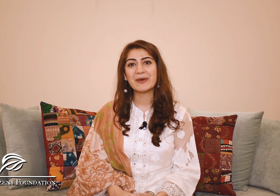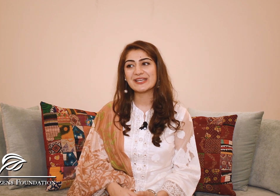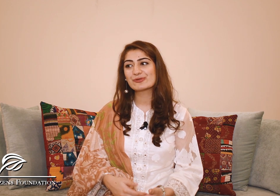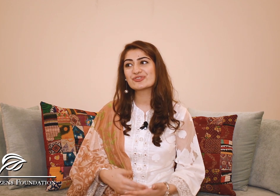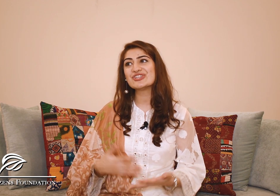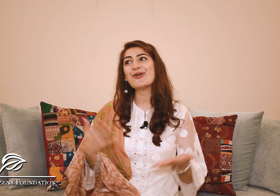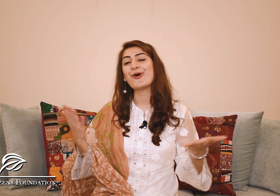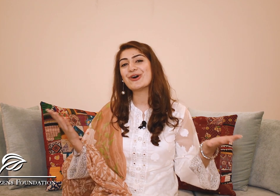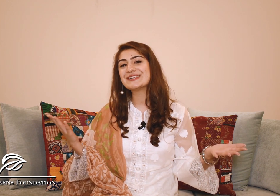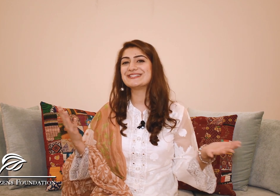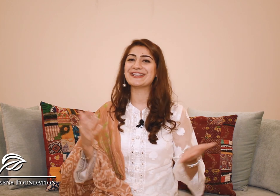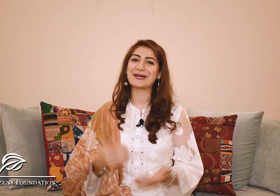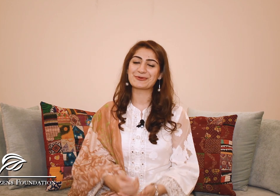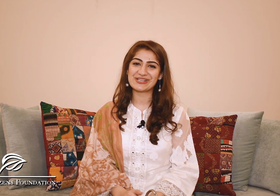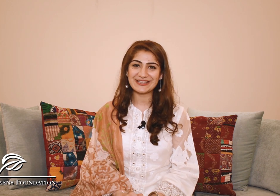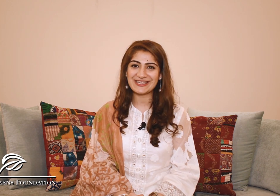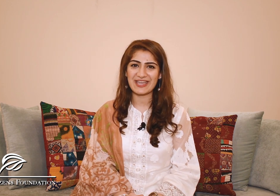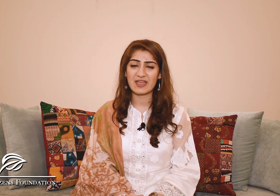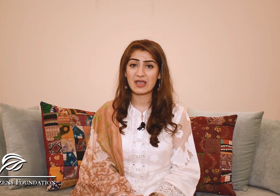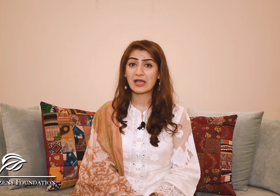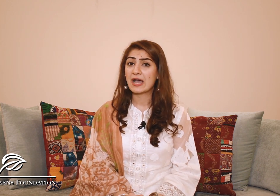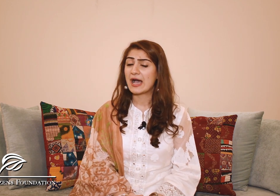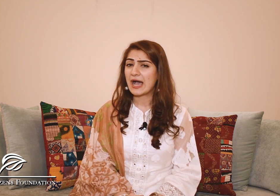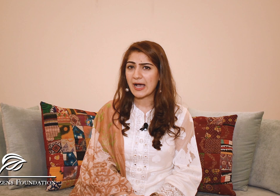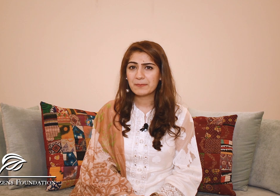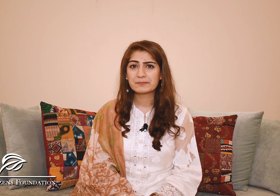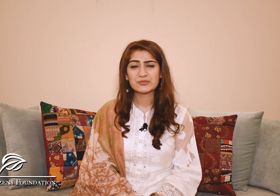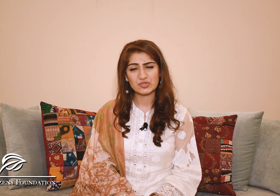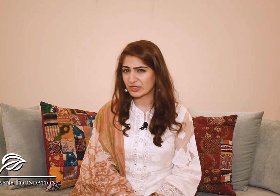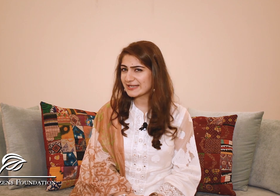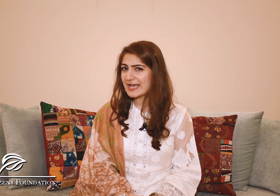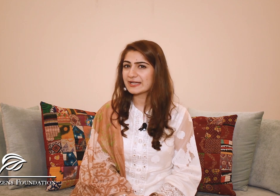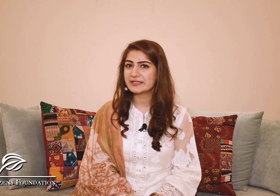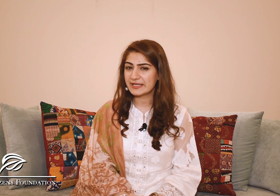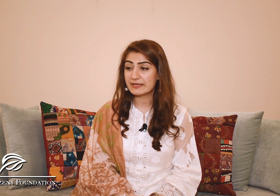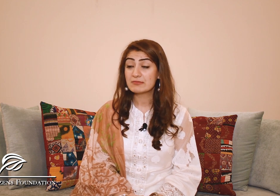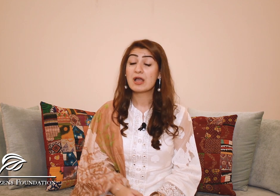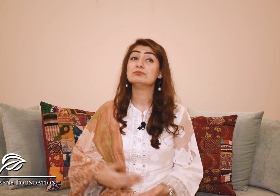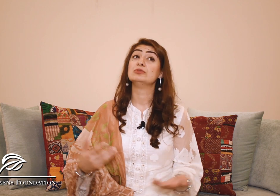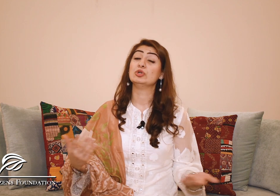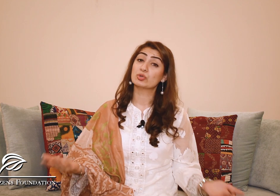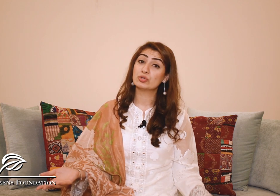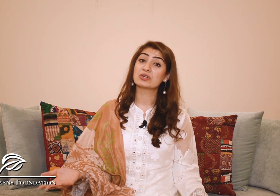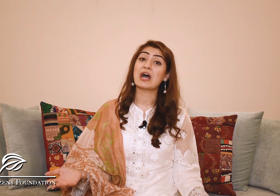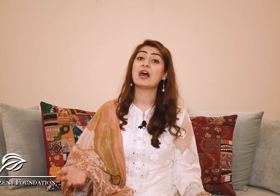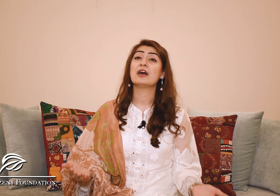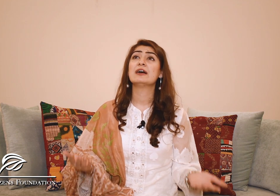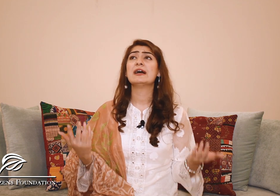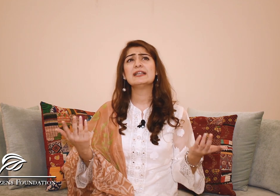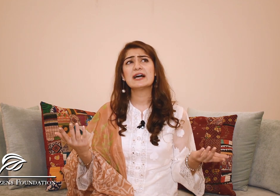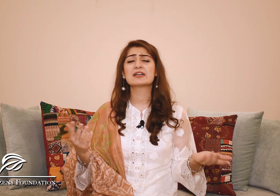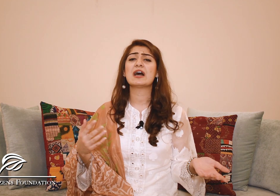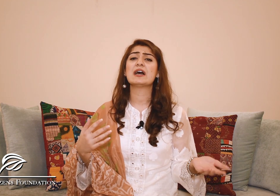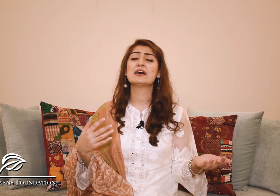हमारे खुशी और ज्यादा हो जाती आप शुक्र अदा करते लोगों के